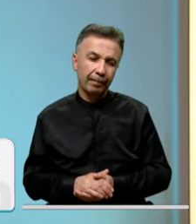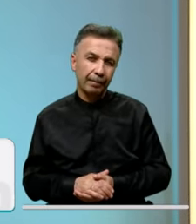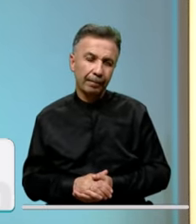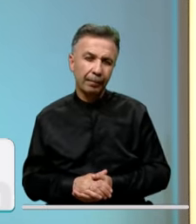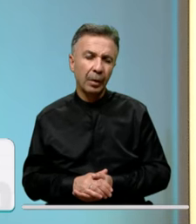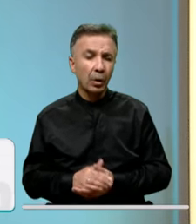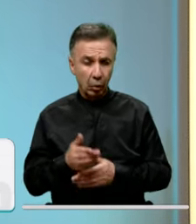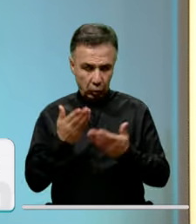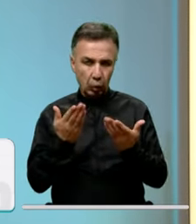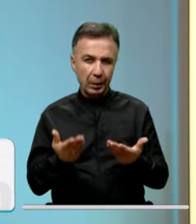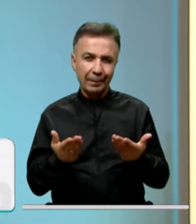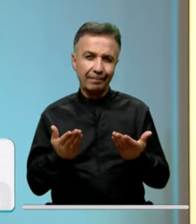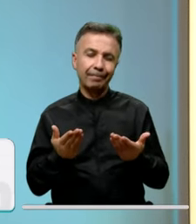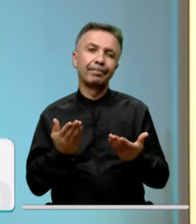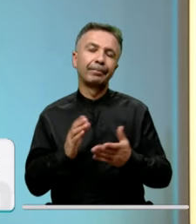Bu durumda